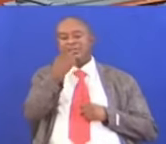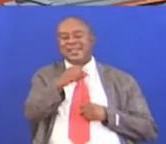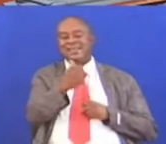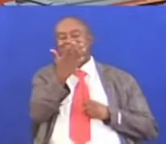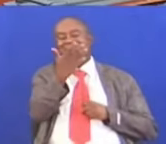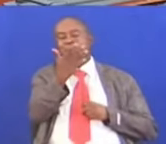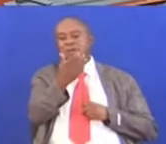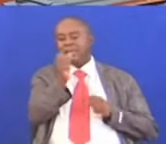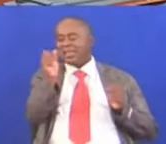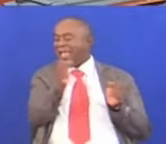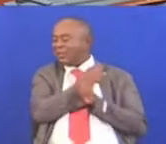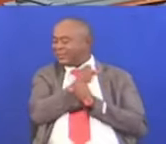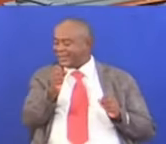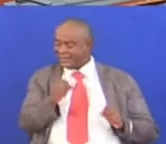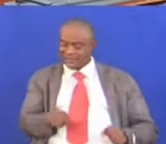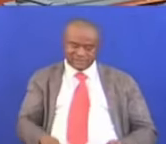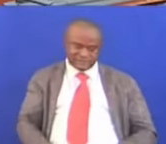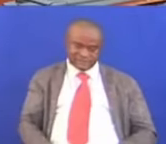inion